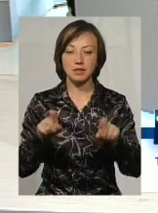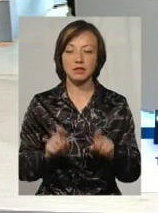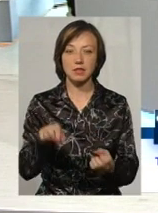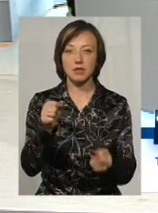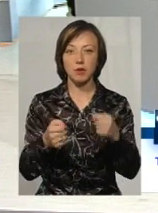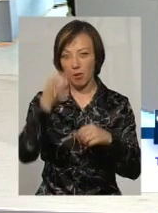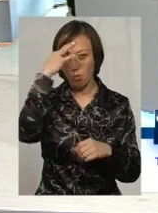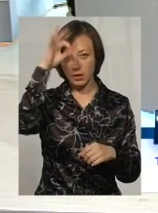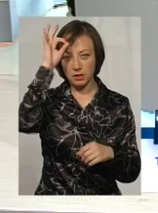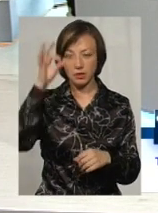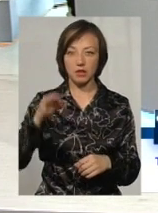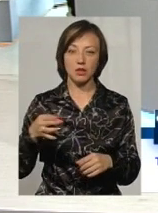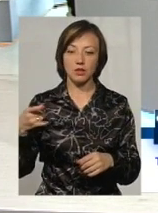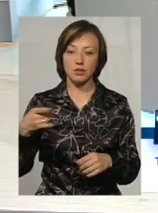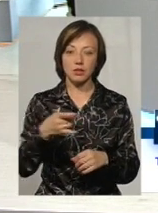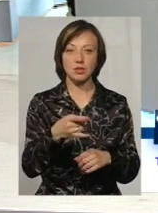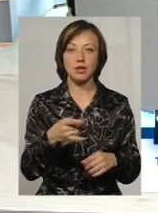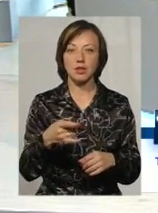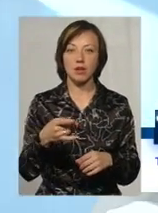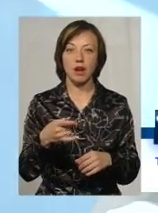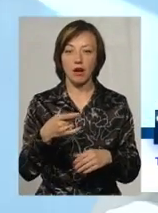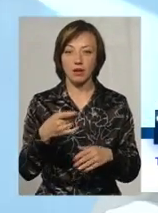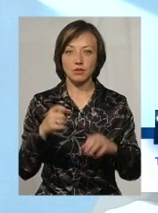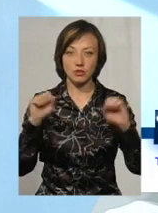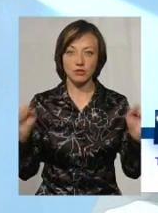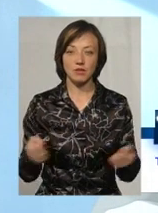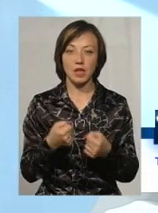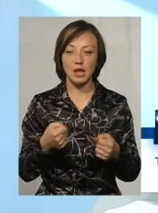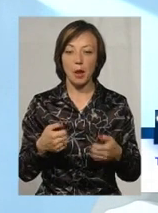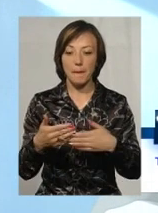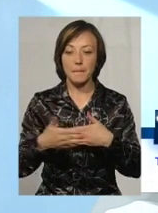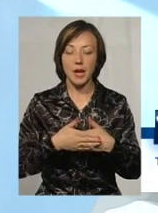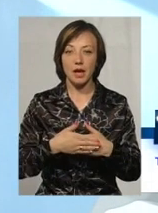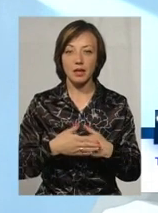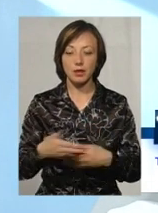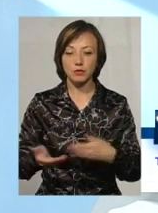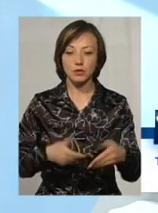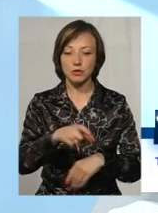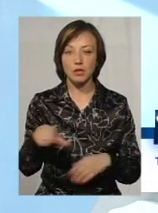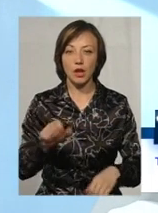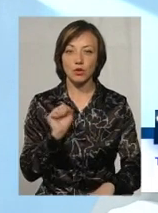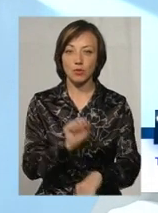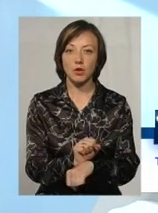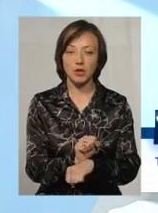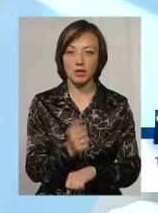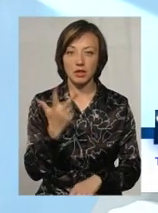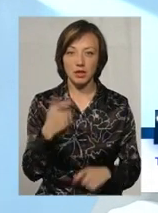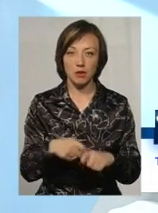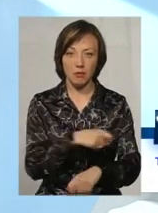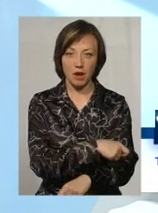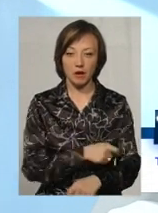машини поліцейської, летять по городі під сотню, перед пішохідним переходом тормозить, 3 метри тормозна